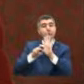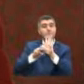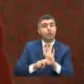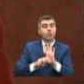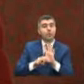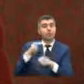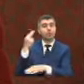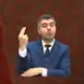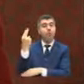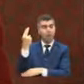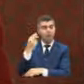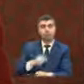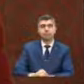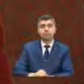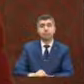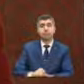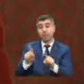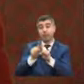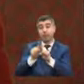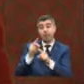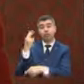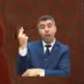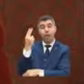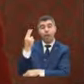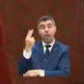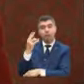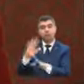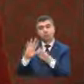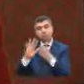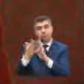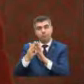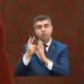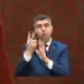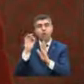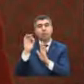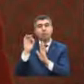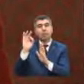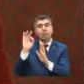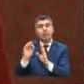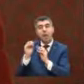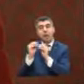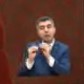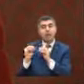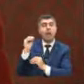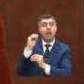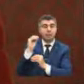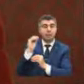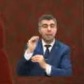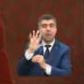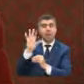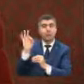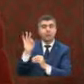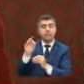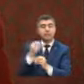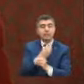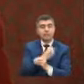فيما يتعلق بالمؤسسات ذات الاستقطاب المحدود، رفعنا بنسبة 20% و 30% 50% في كلية الطب